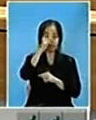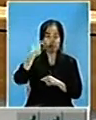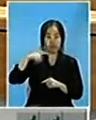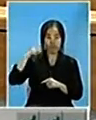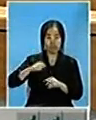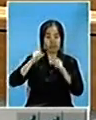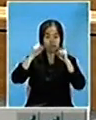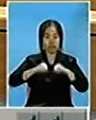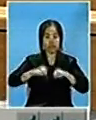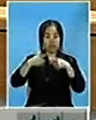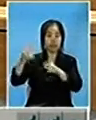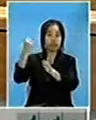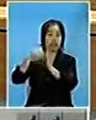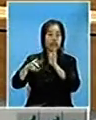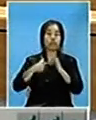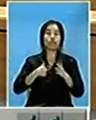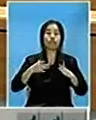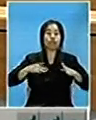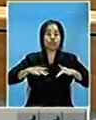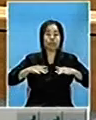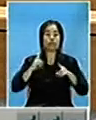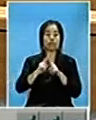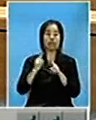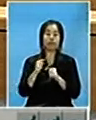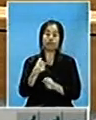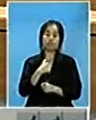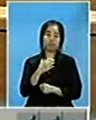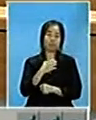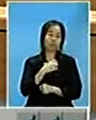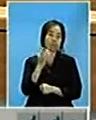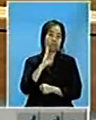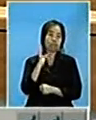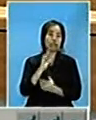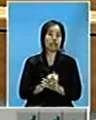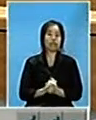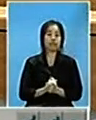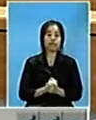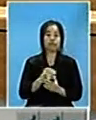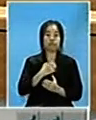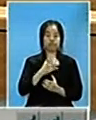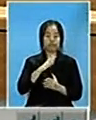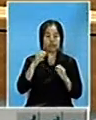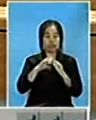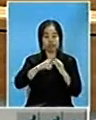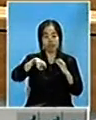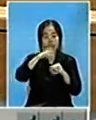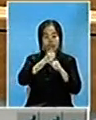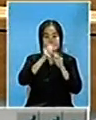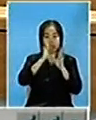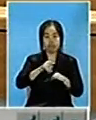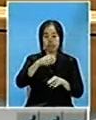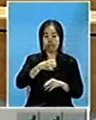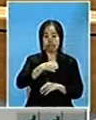ผิดคนนี้ลอยนวลอยู่ผมไม่อยากให้คนแบบนี้ลอยนวลไม่อยากให้คณะบุคคลแบบนี้ลอยนว